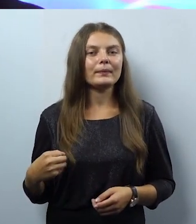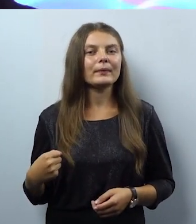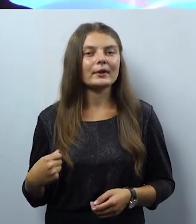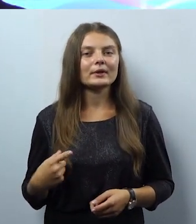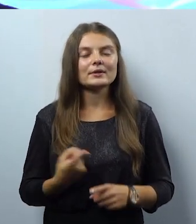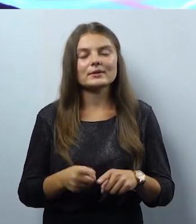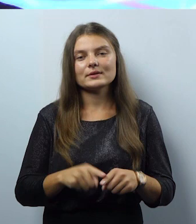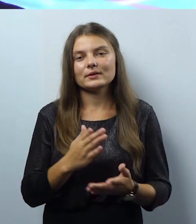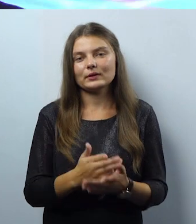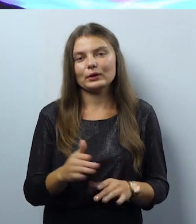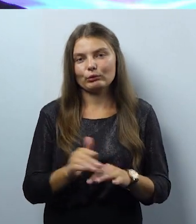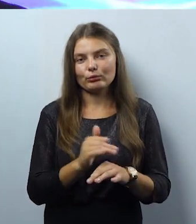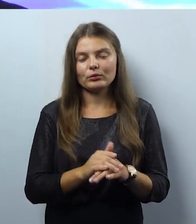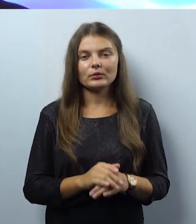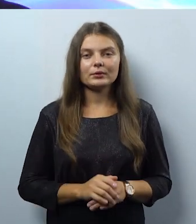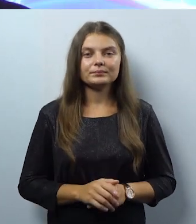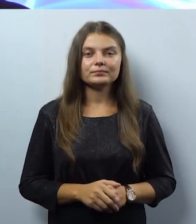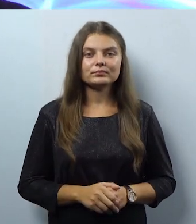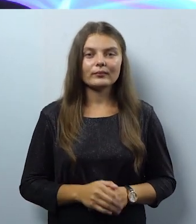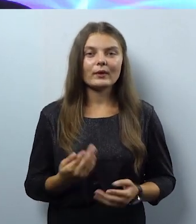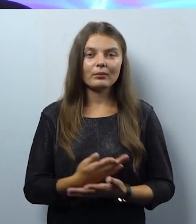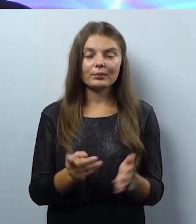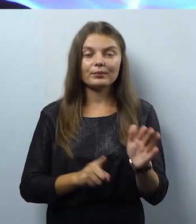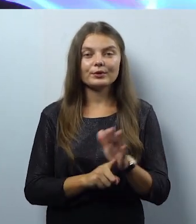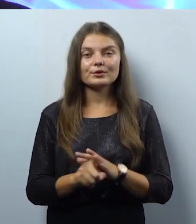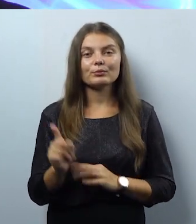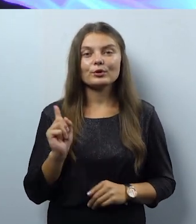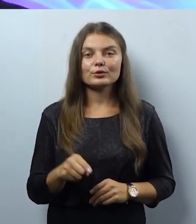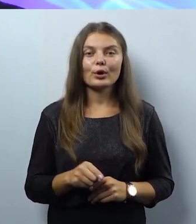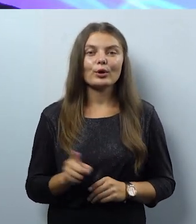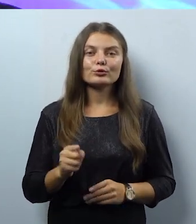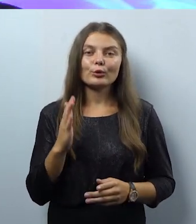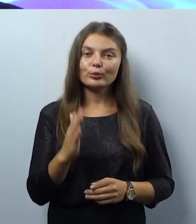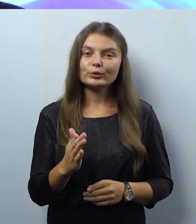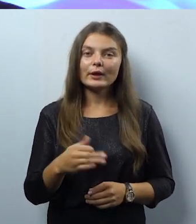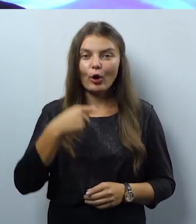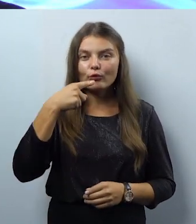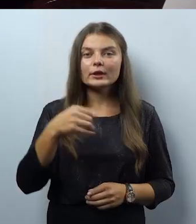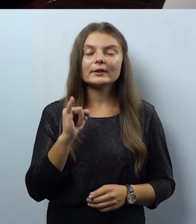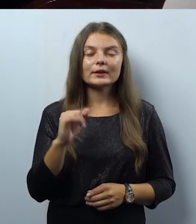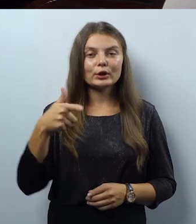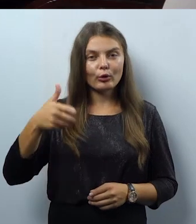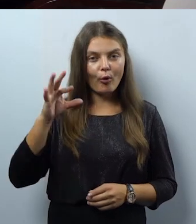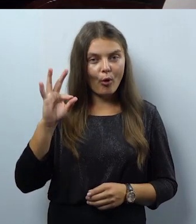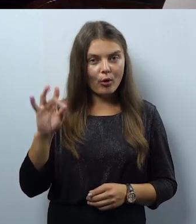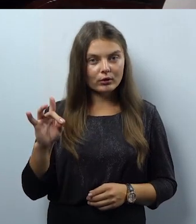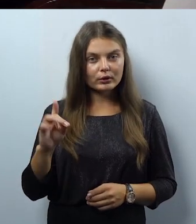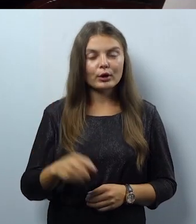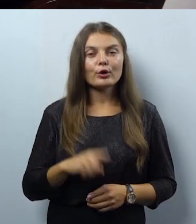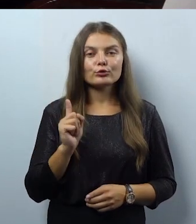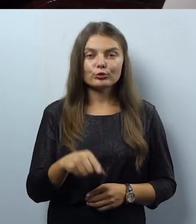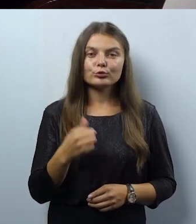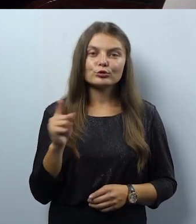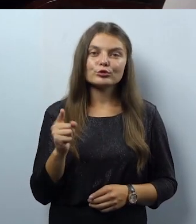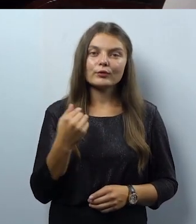І через це, я думаю, що ми почнемо з того, що буде говорити Ігор, тому що він дуже активну участь приймав в